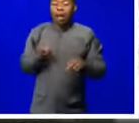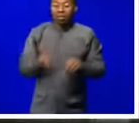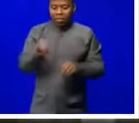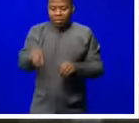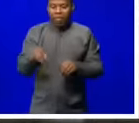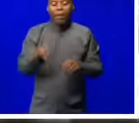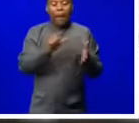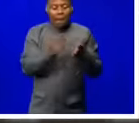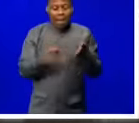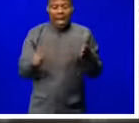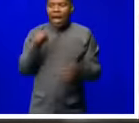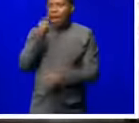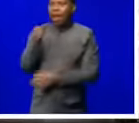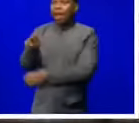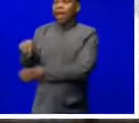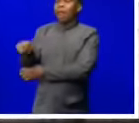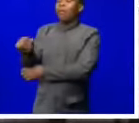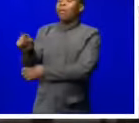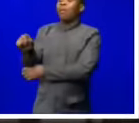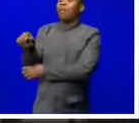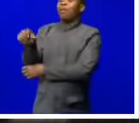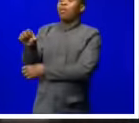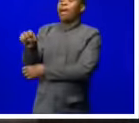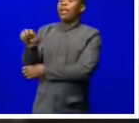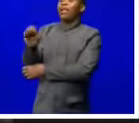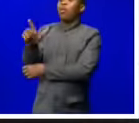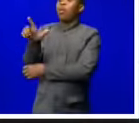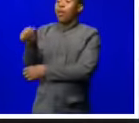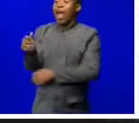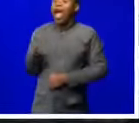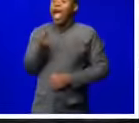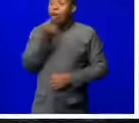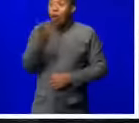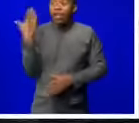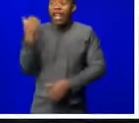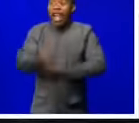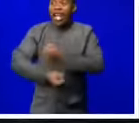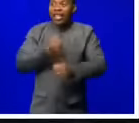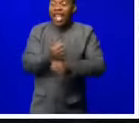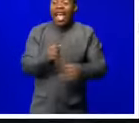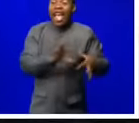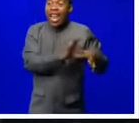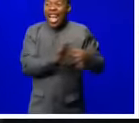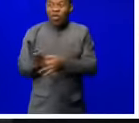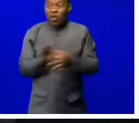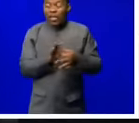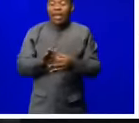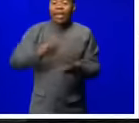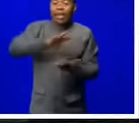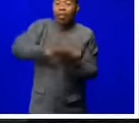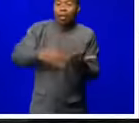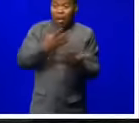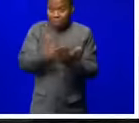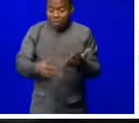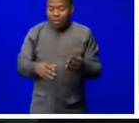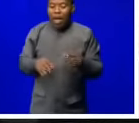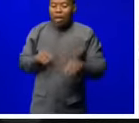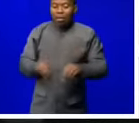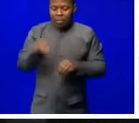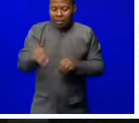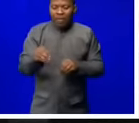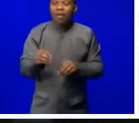mathebula uthi njengoba bekwateka ke kuthi eminyakeni lendlulile le nhlangano ke beyikhona ukuthi ihambise noma ithumele abadlali balomdlalo